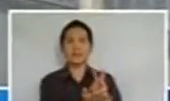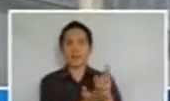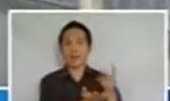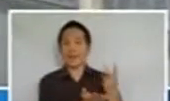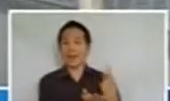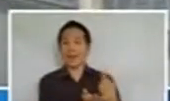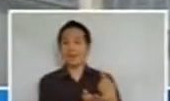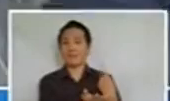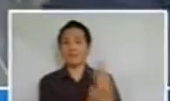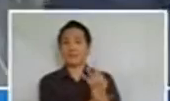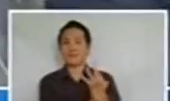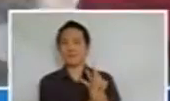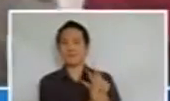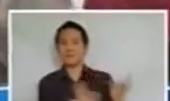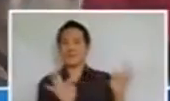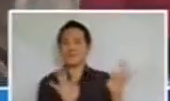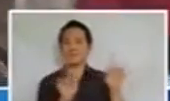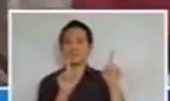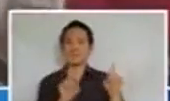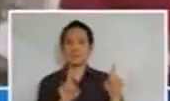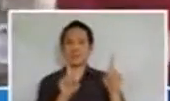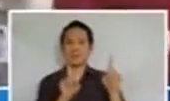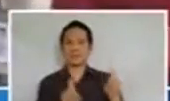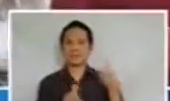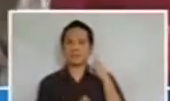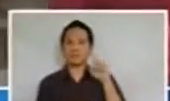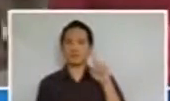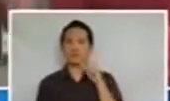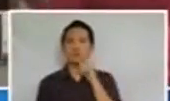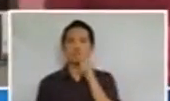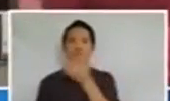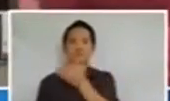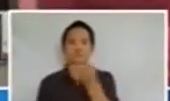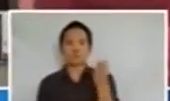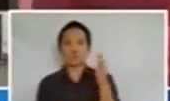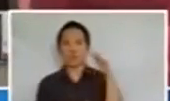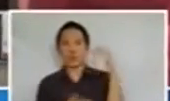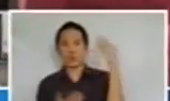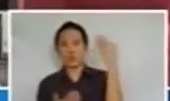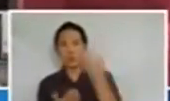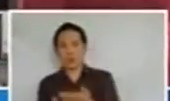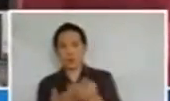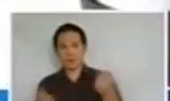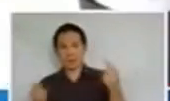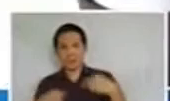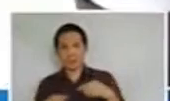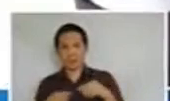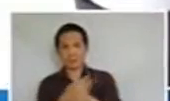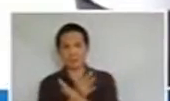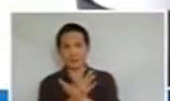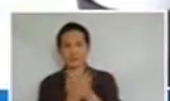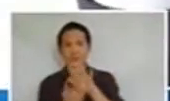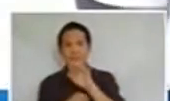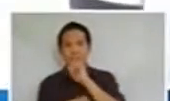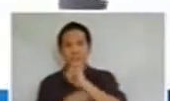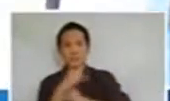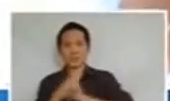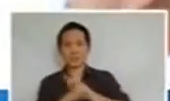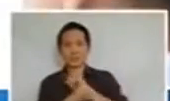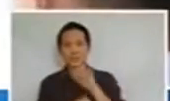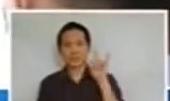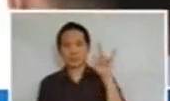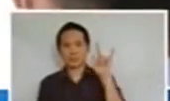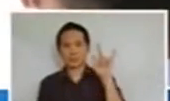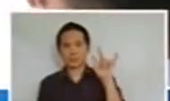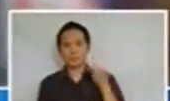sa kasalukuyan ang makaka-avail nito. Target na nasabing COVID-19 free testing ay makahanap ng mga pasyente, lalong-lalo